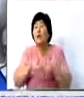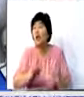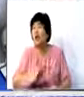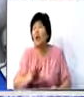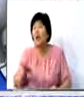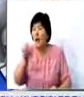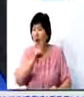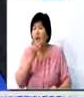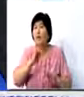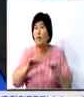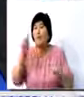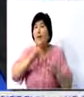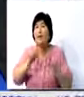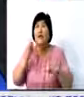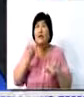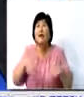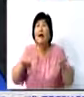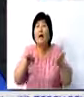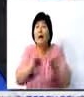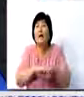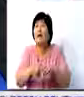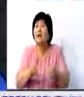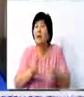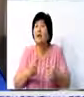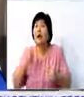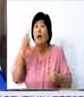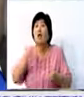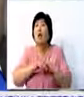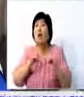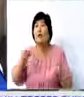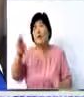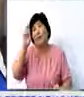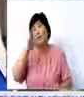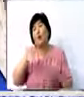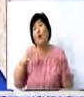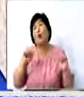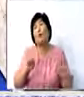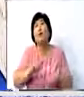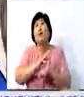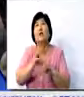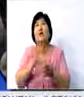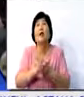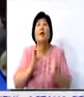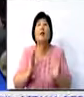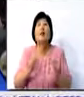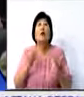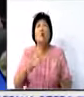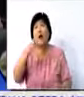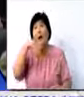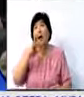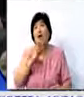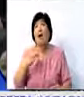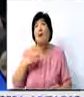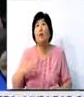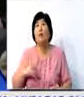Әрбір балабақша мен мектеп жасындағы өреннің қатарластарынан қалыспай, сауат ашуына мемлекет үлкен мүмкіндік жасап отыр. Тек бұл ретте ата-ананың